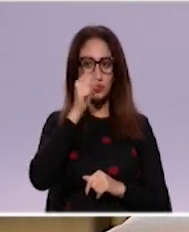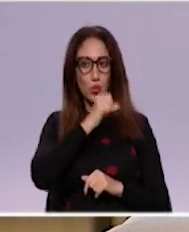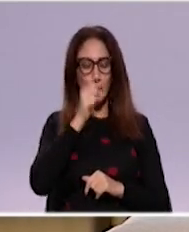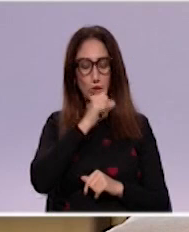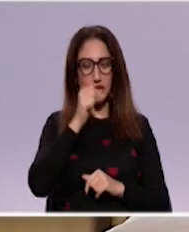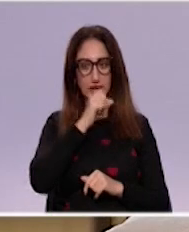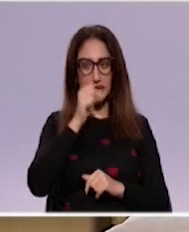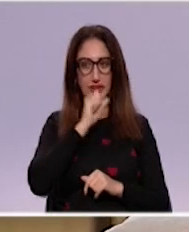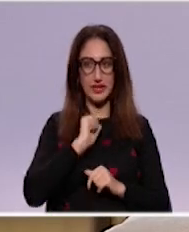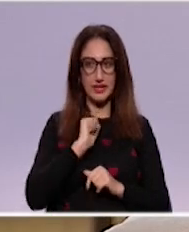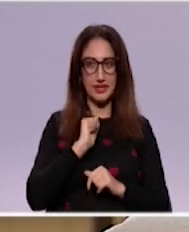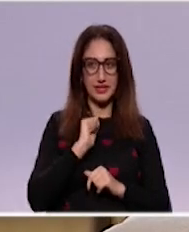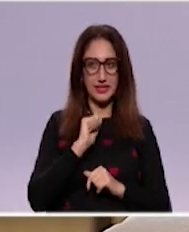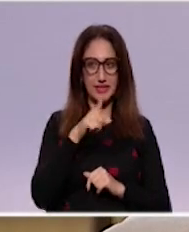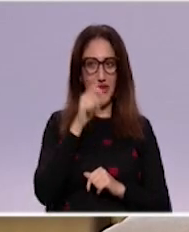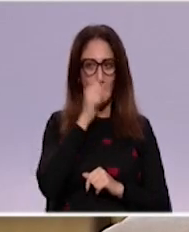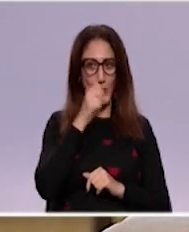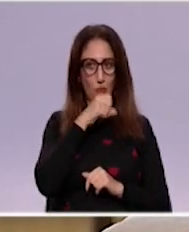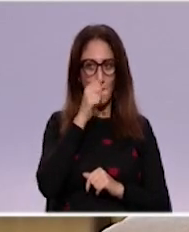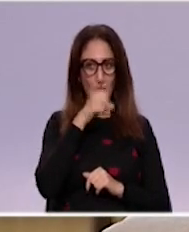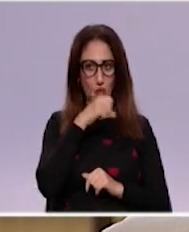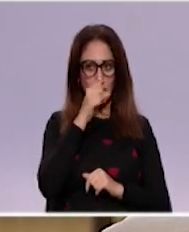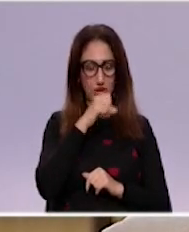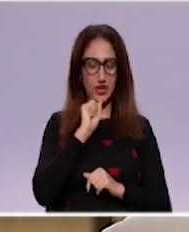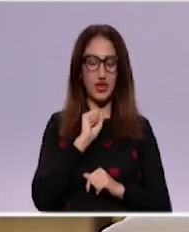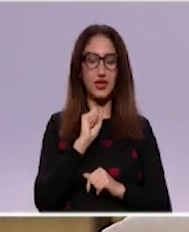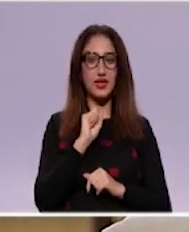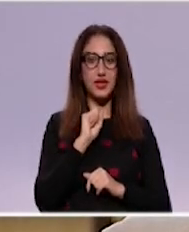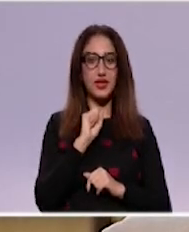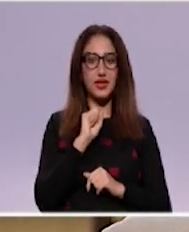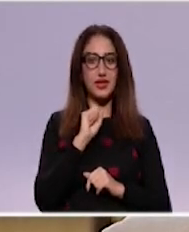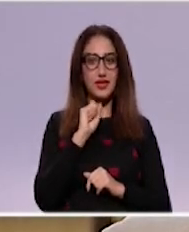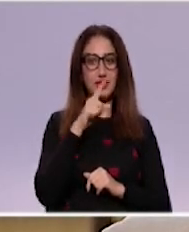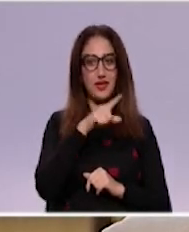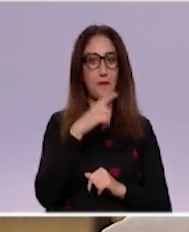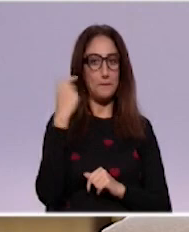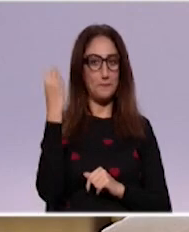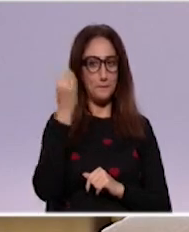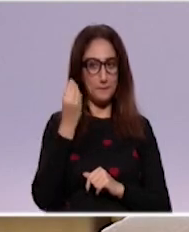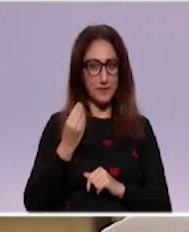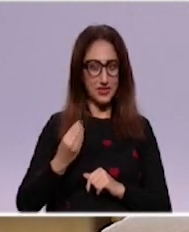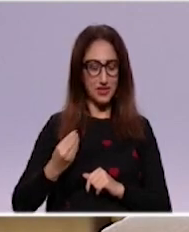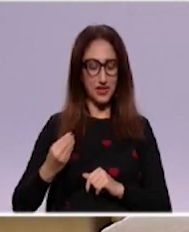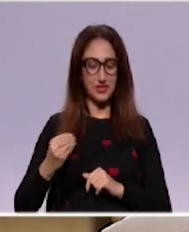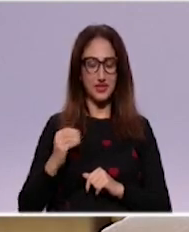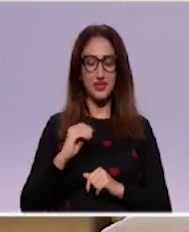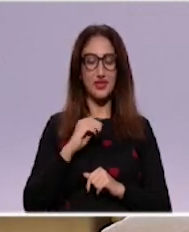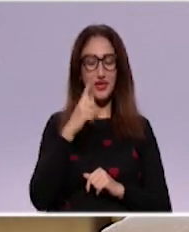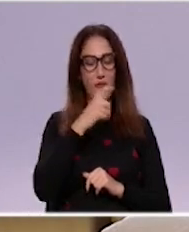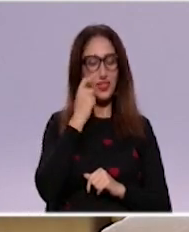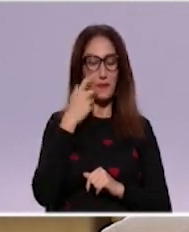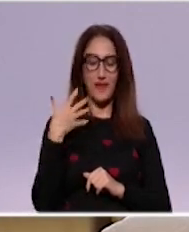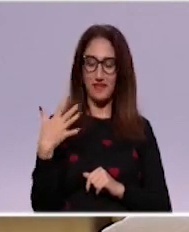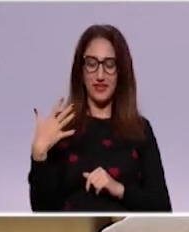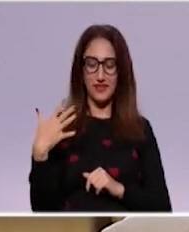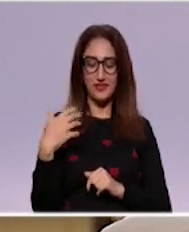غيرت خريطة الغنى ومنحته مذاق وبساطة واقعية وخفة ظل